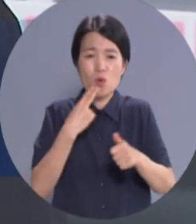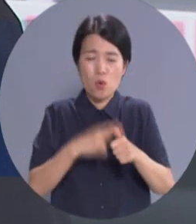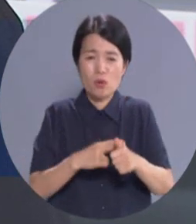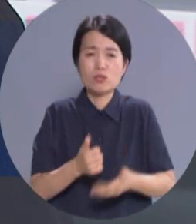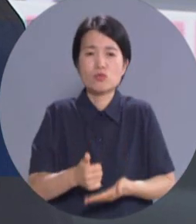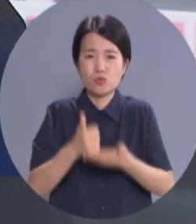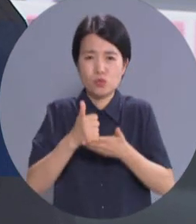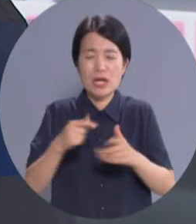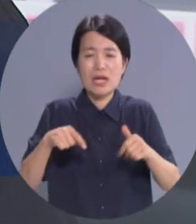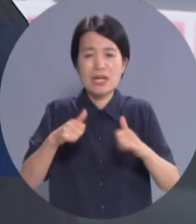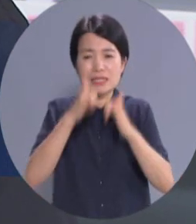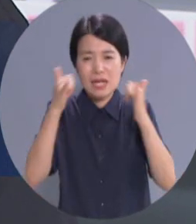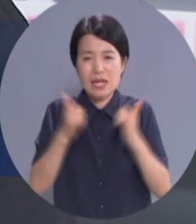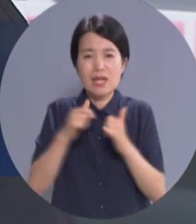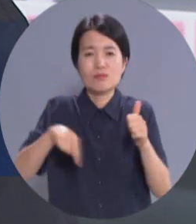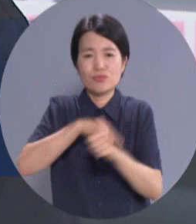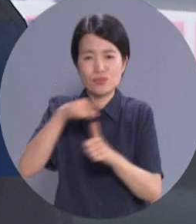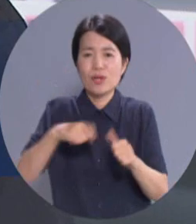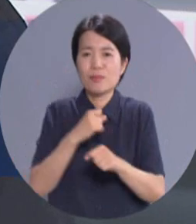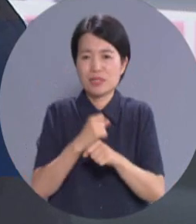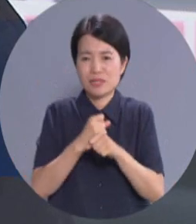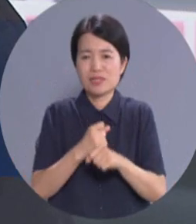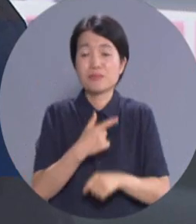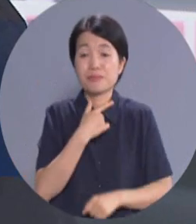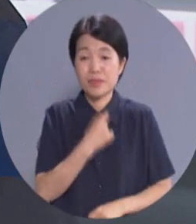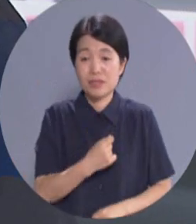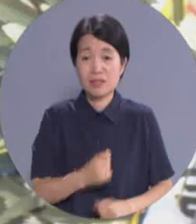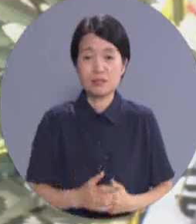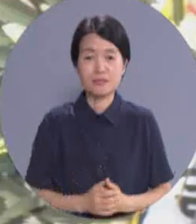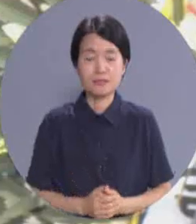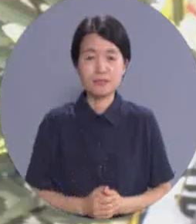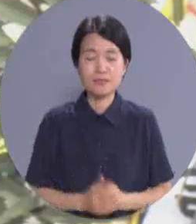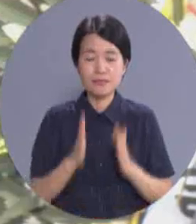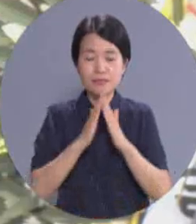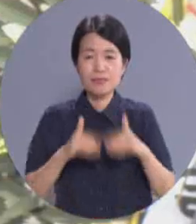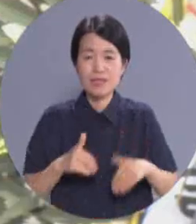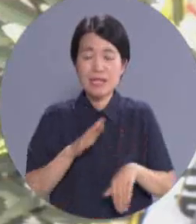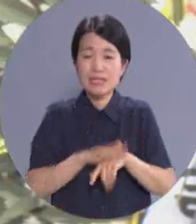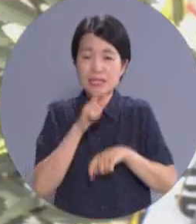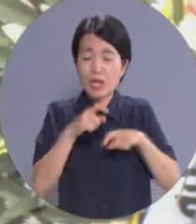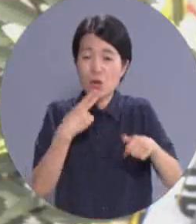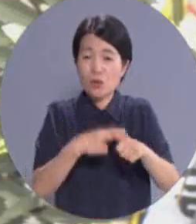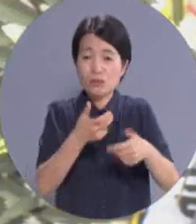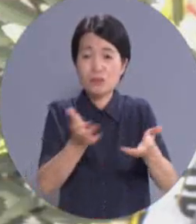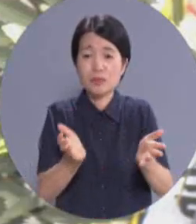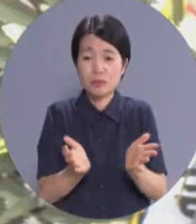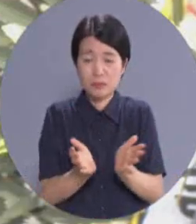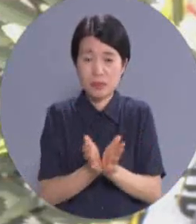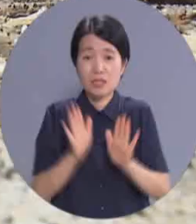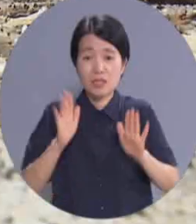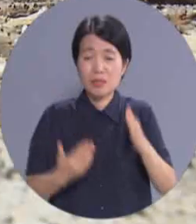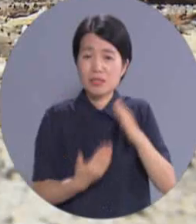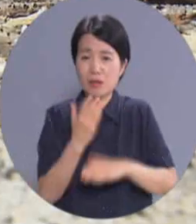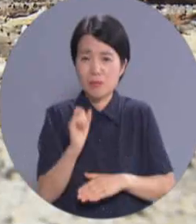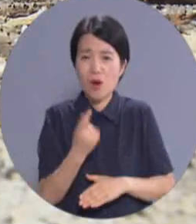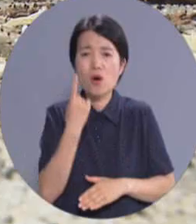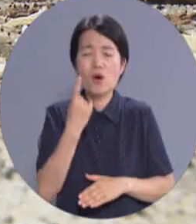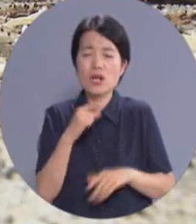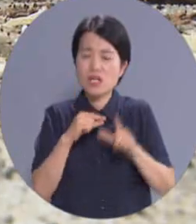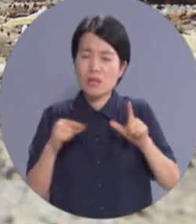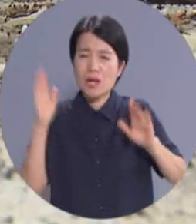교사를 존중하는 공 자체가 조성되기를 바라고 있습니다 전남 실천교육 교사 모임은 이번 사태가